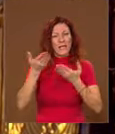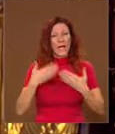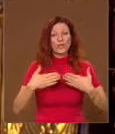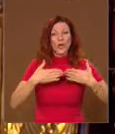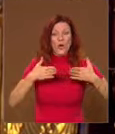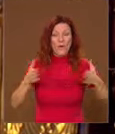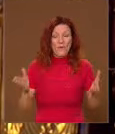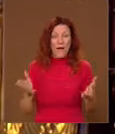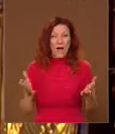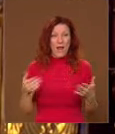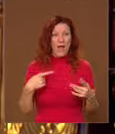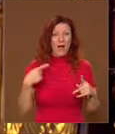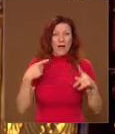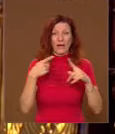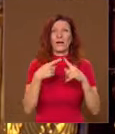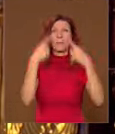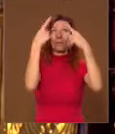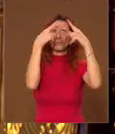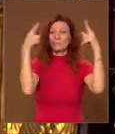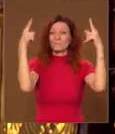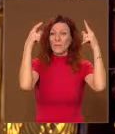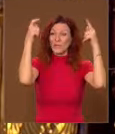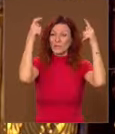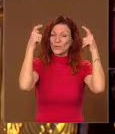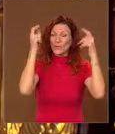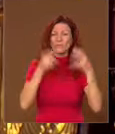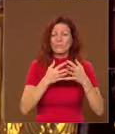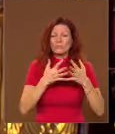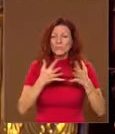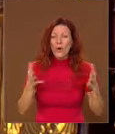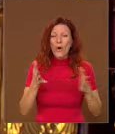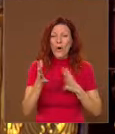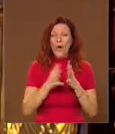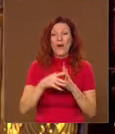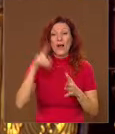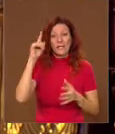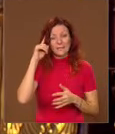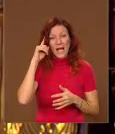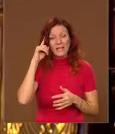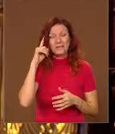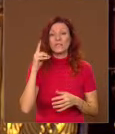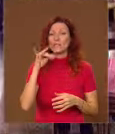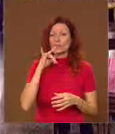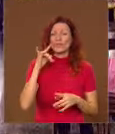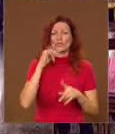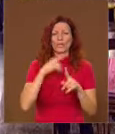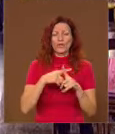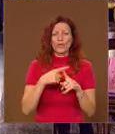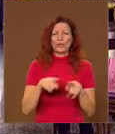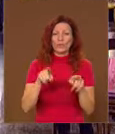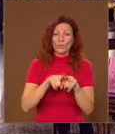защо не към Царството Небесно. Мнозина са призвани. Знаем от самия Господ и от някои